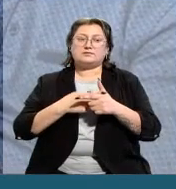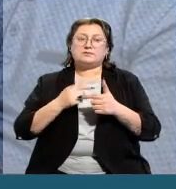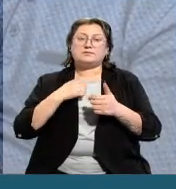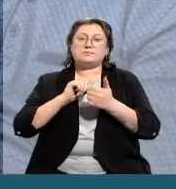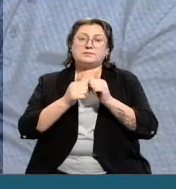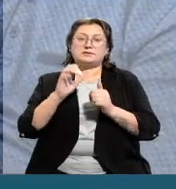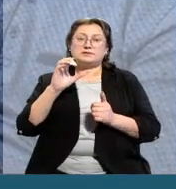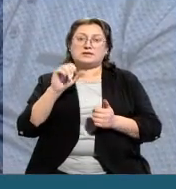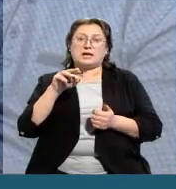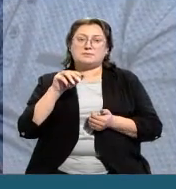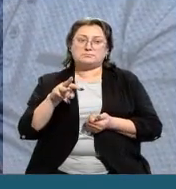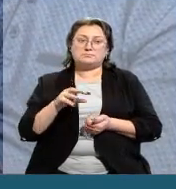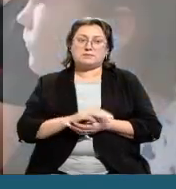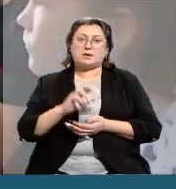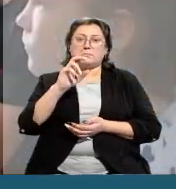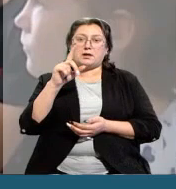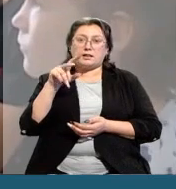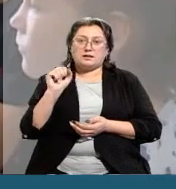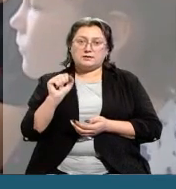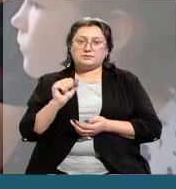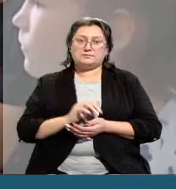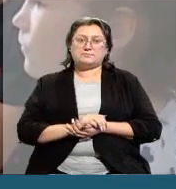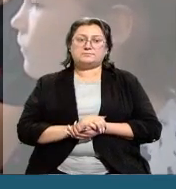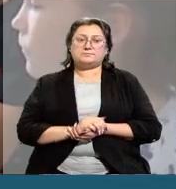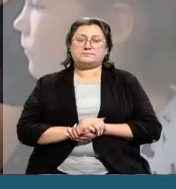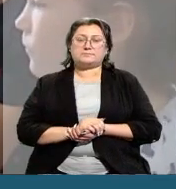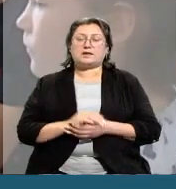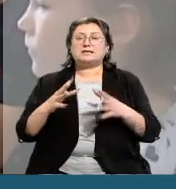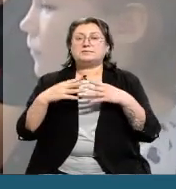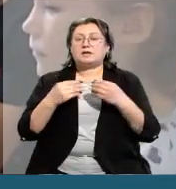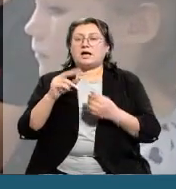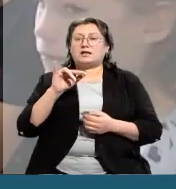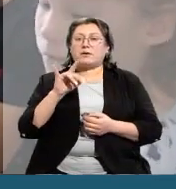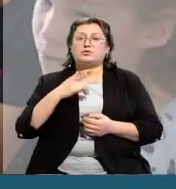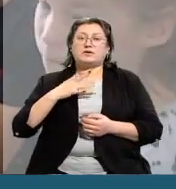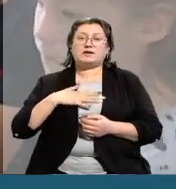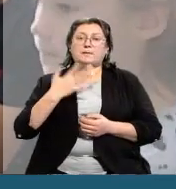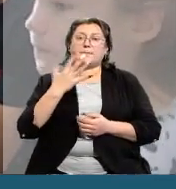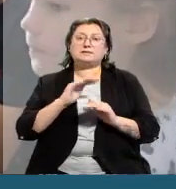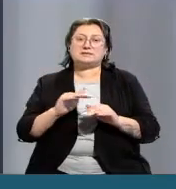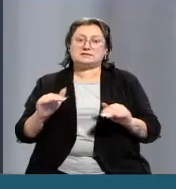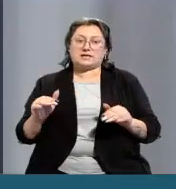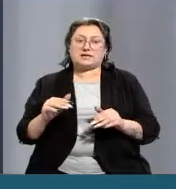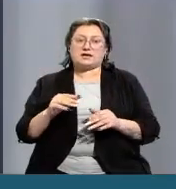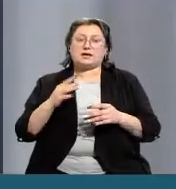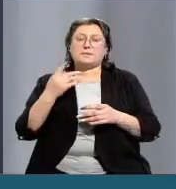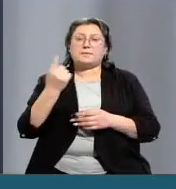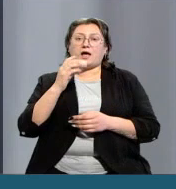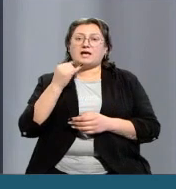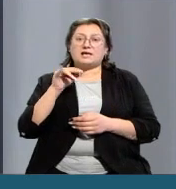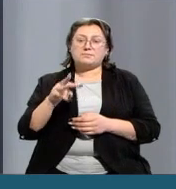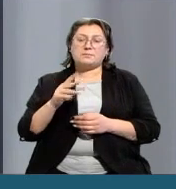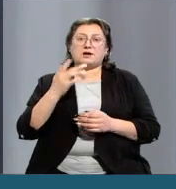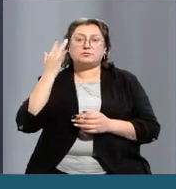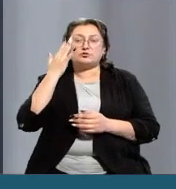қызымыз, Бэлла өзінің аты. Кен болсан, кен болмайсың деген ұстанымдағы Дәндібаевтар отбасы 5 бірдей ұл